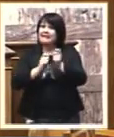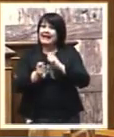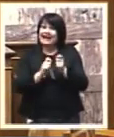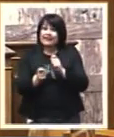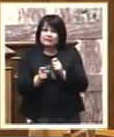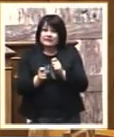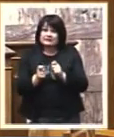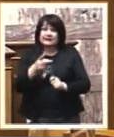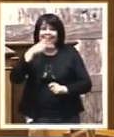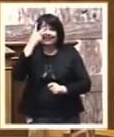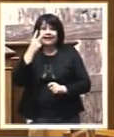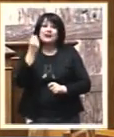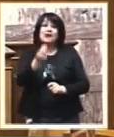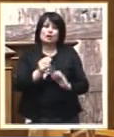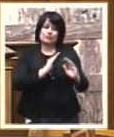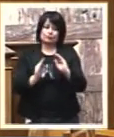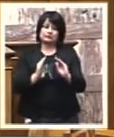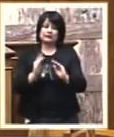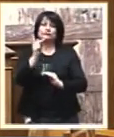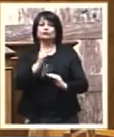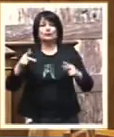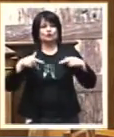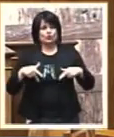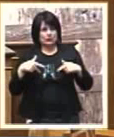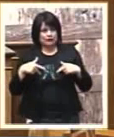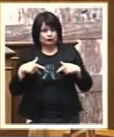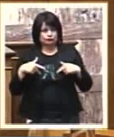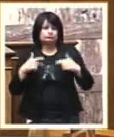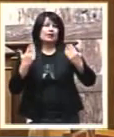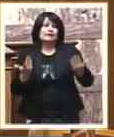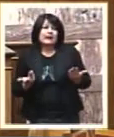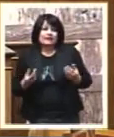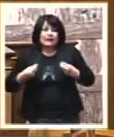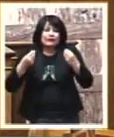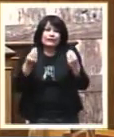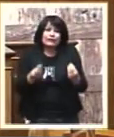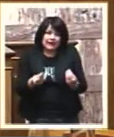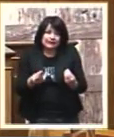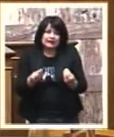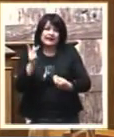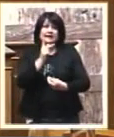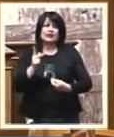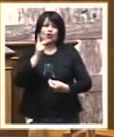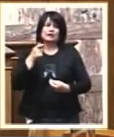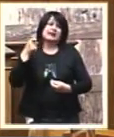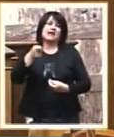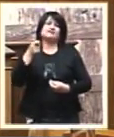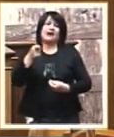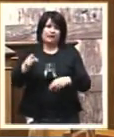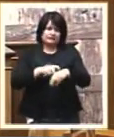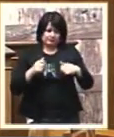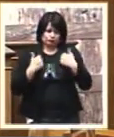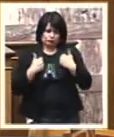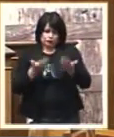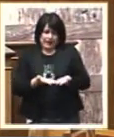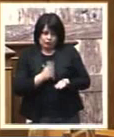κατοχυρώνει το δικαίωμα στο μεγαλύτερο επίτευγμα κοινωνικού κράτους, δηλαδή την διασφάλιση της κοινωνικής ασφάλισης στα σημερινά παιδιά